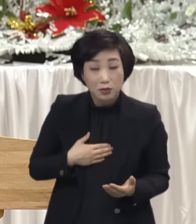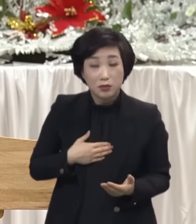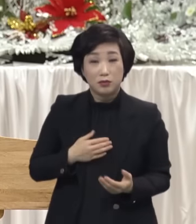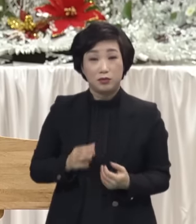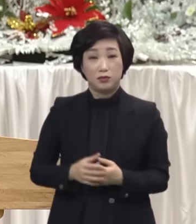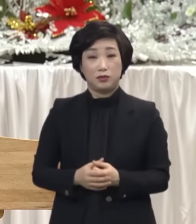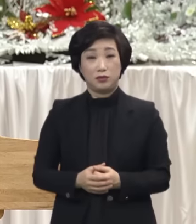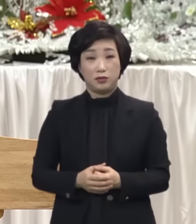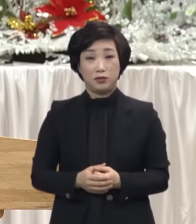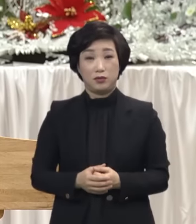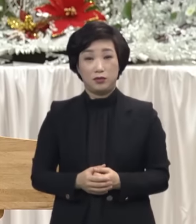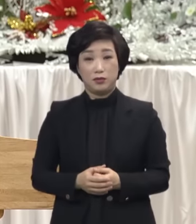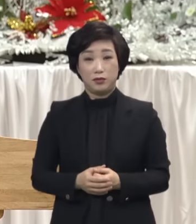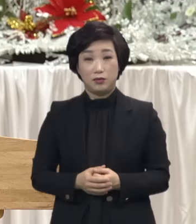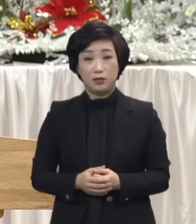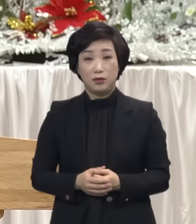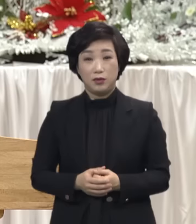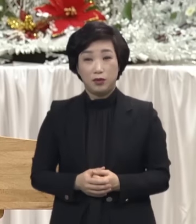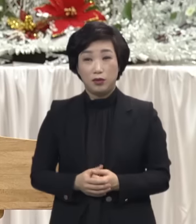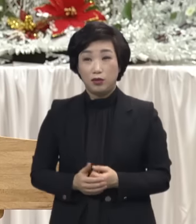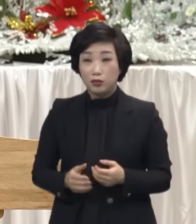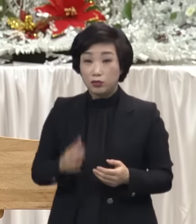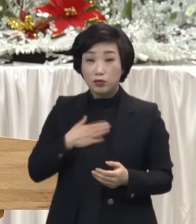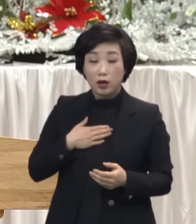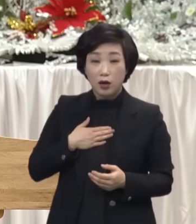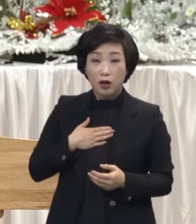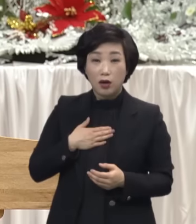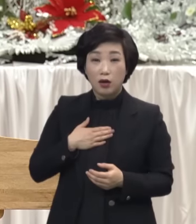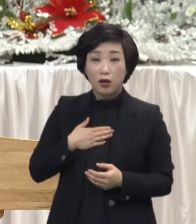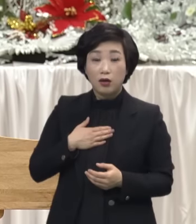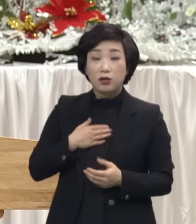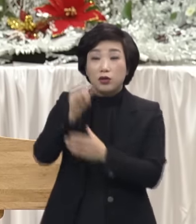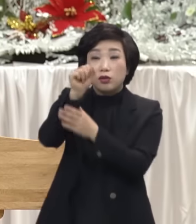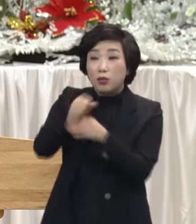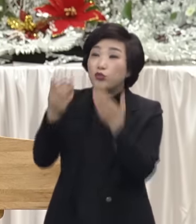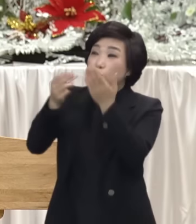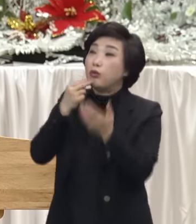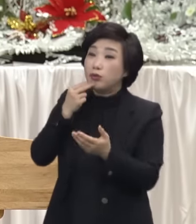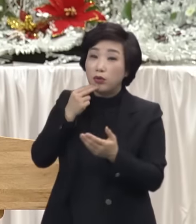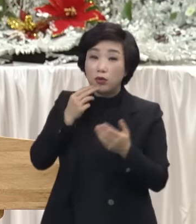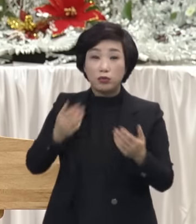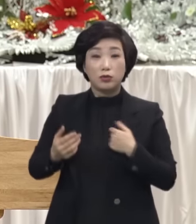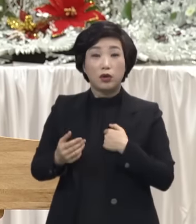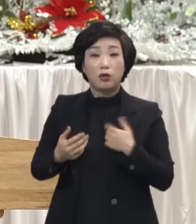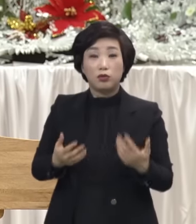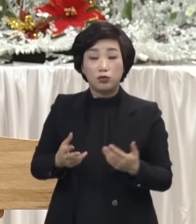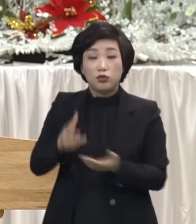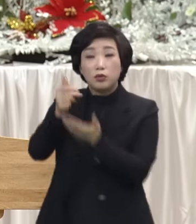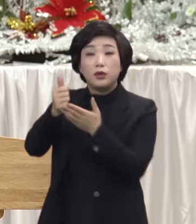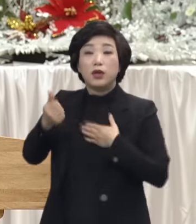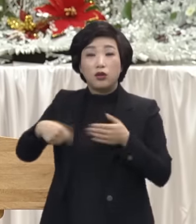당연한 거예요 그게. 못 내놓으면 주님이 흘린 피가 헛것이요.